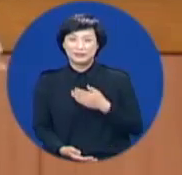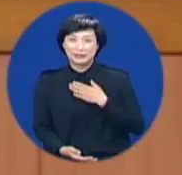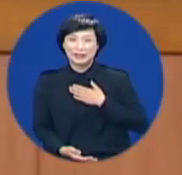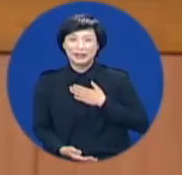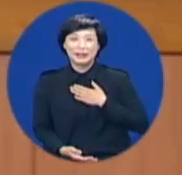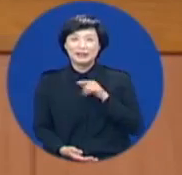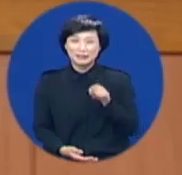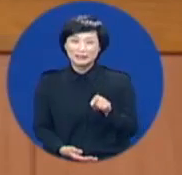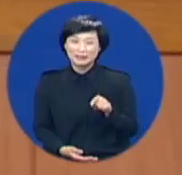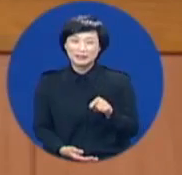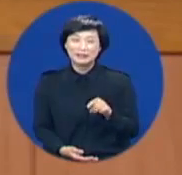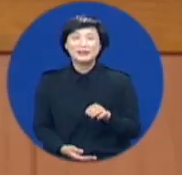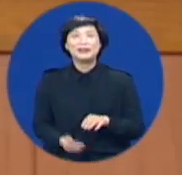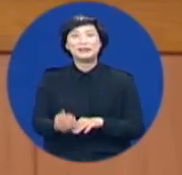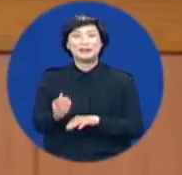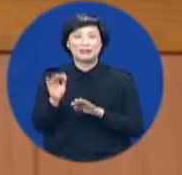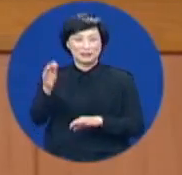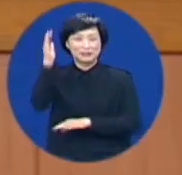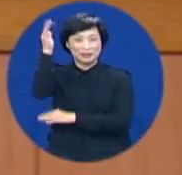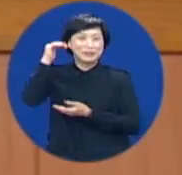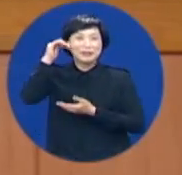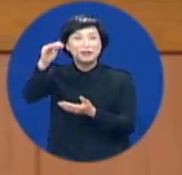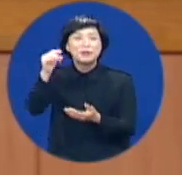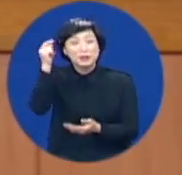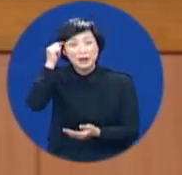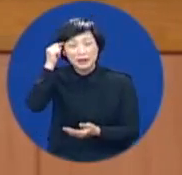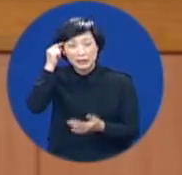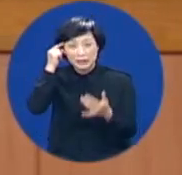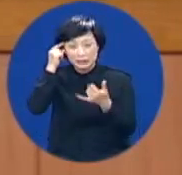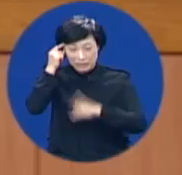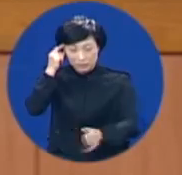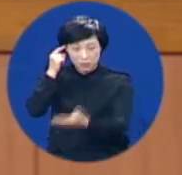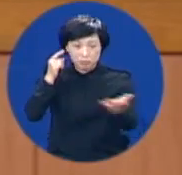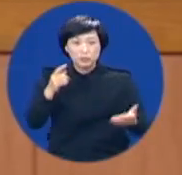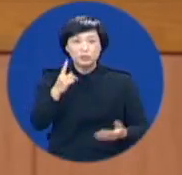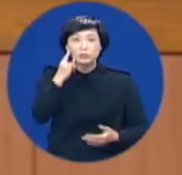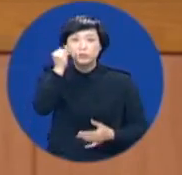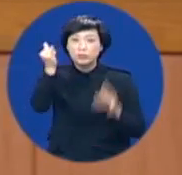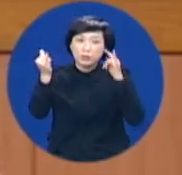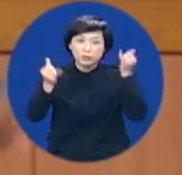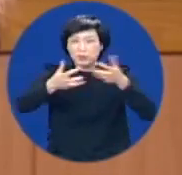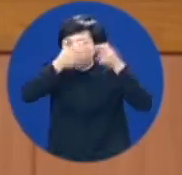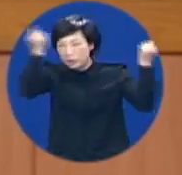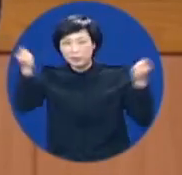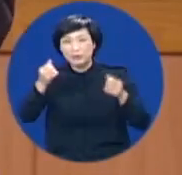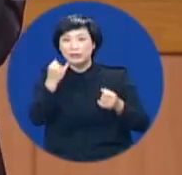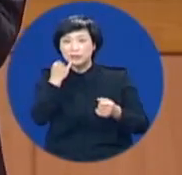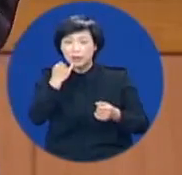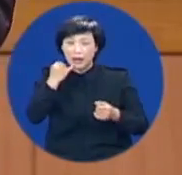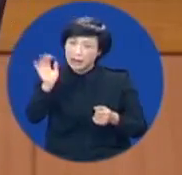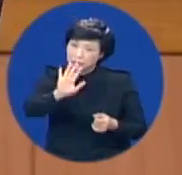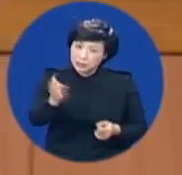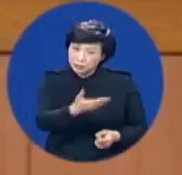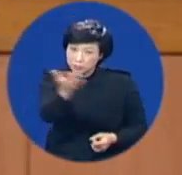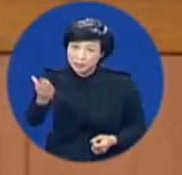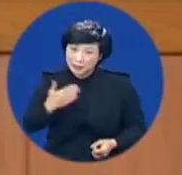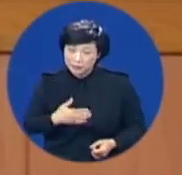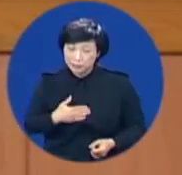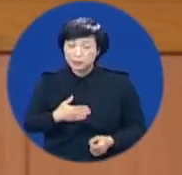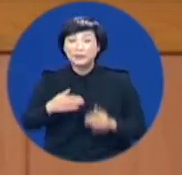통해서 자식이 부모에게 아무렇게나 하고 살아도 된다는 게 아니에요. 이렇게